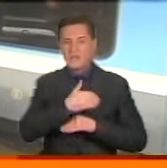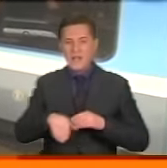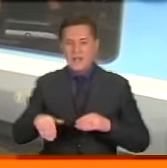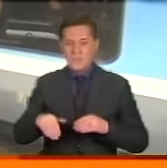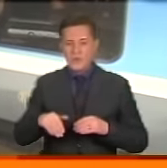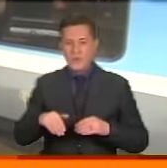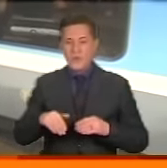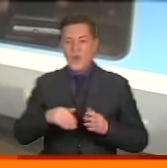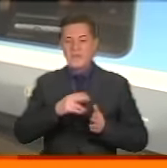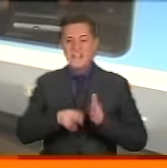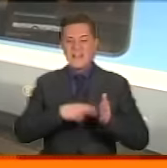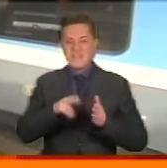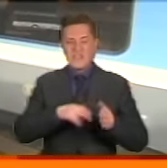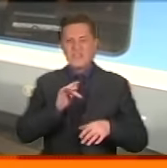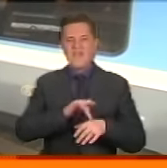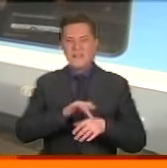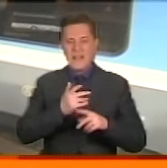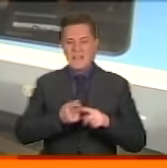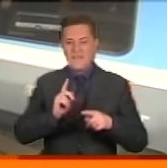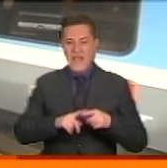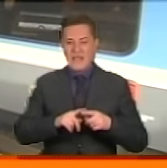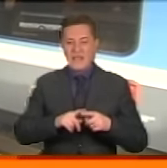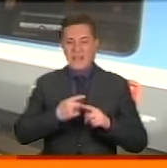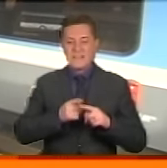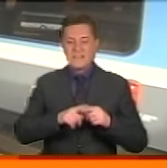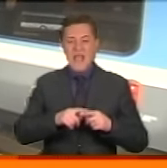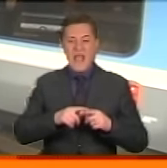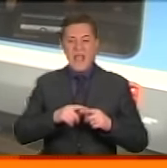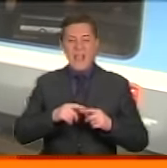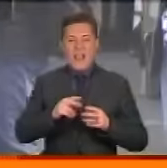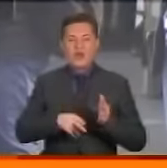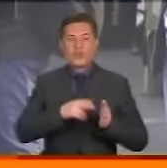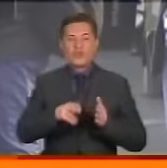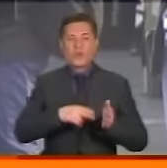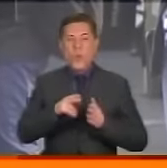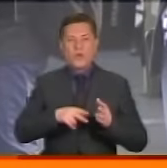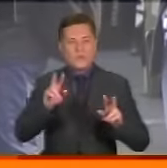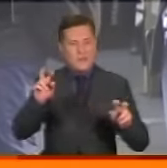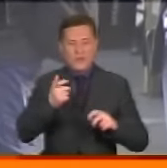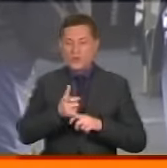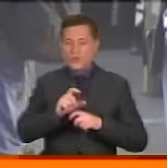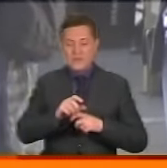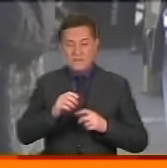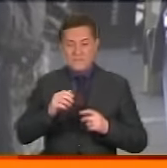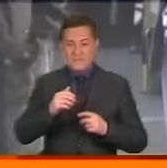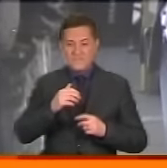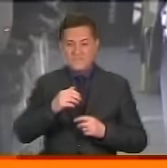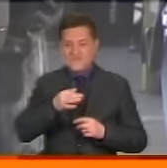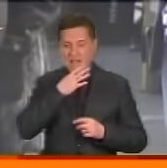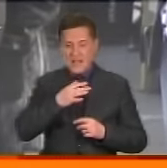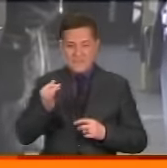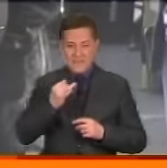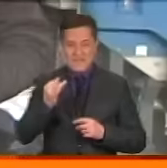фанатів залізничних, які від своєї моделі «Шкода» дуже сильно в захваті. Мати Максима працювала провідницею, батька